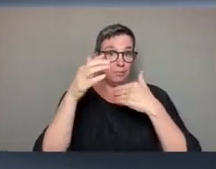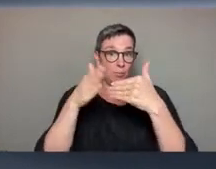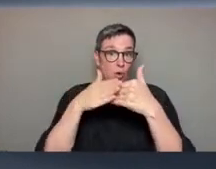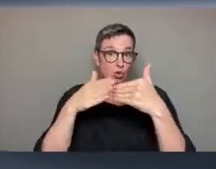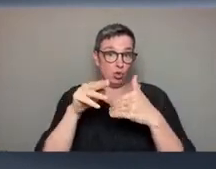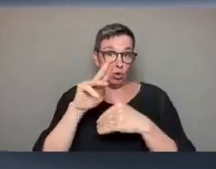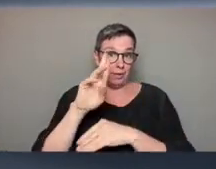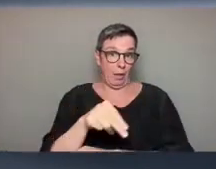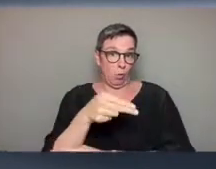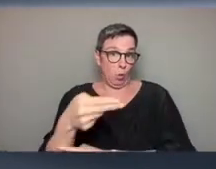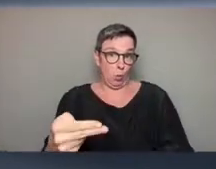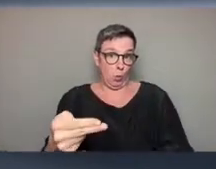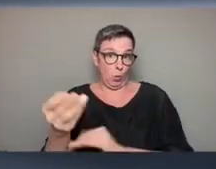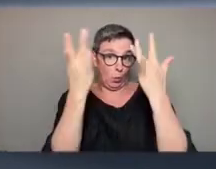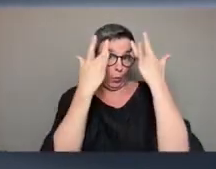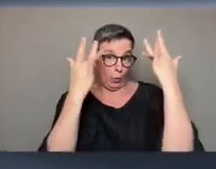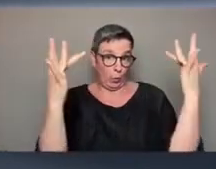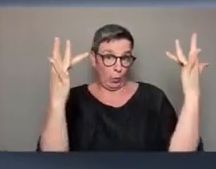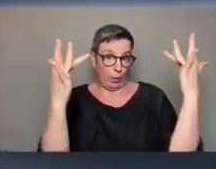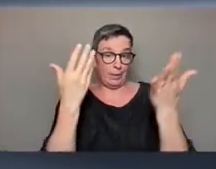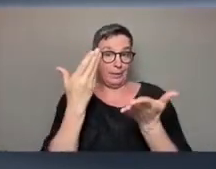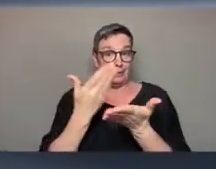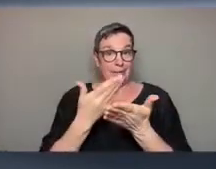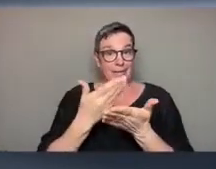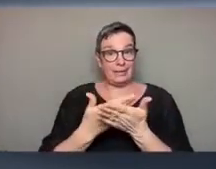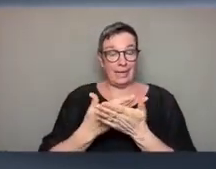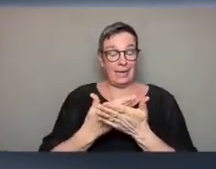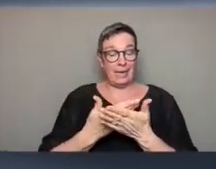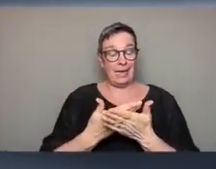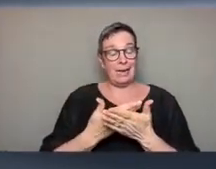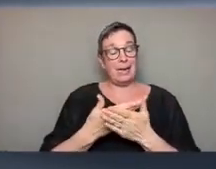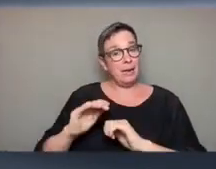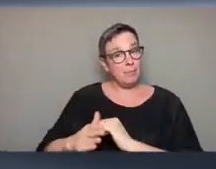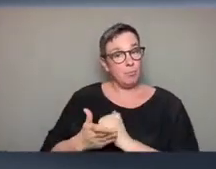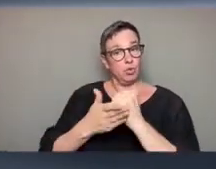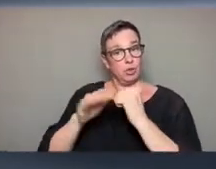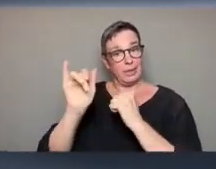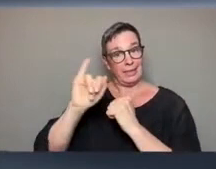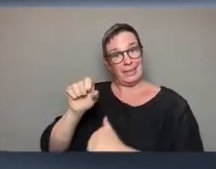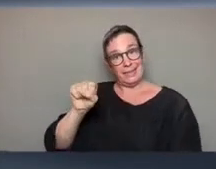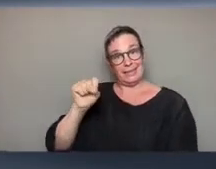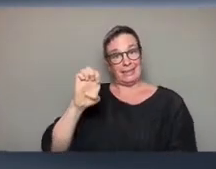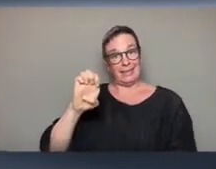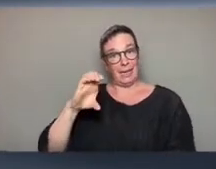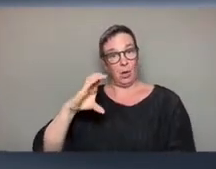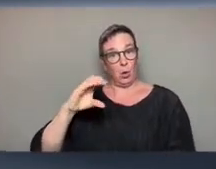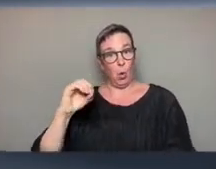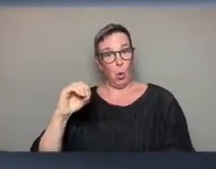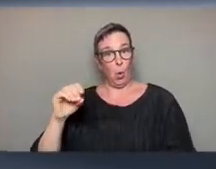culture, qui est soutenu par le SECO, par le projet Innotour, par le programme Innotour.